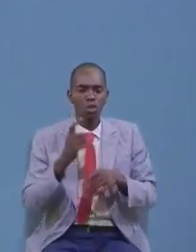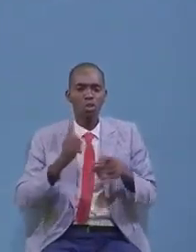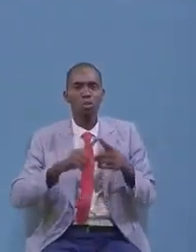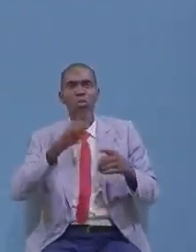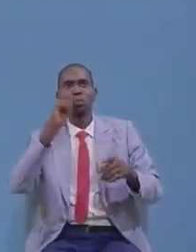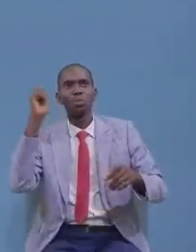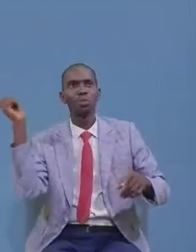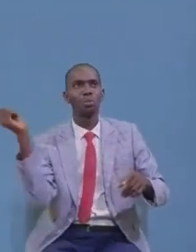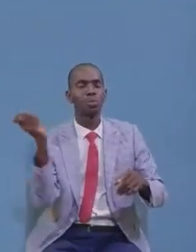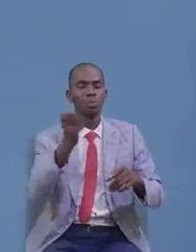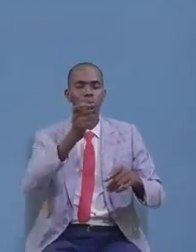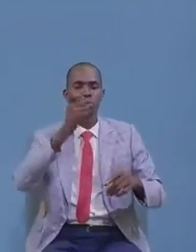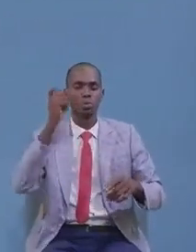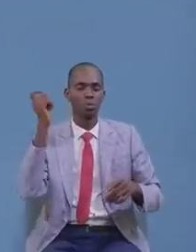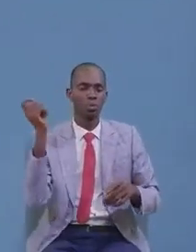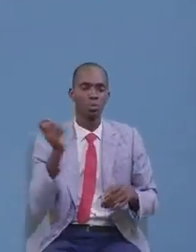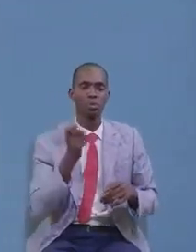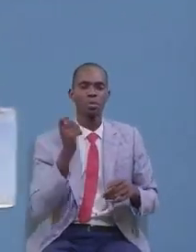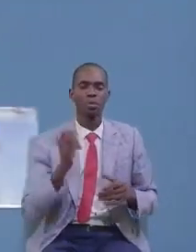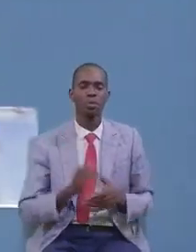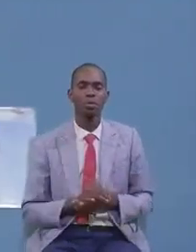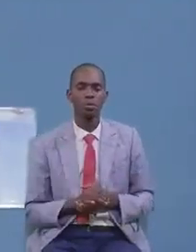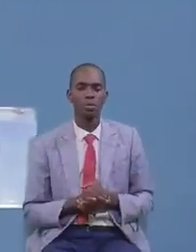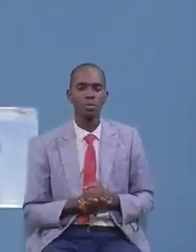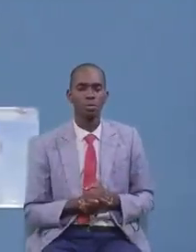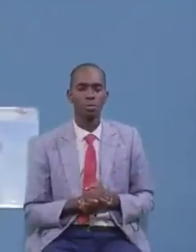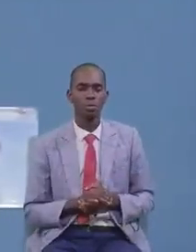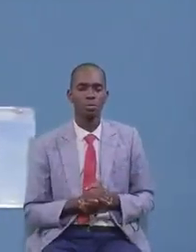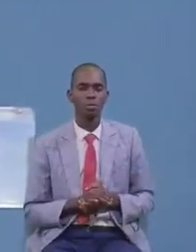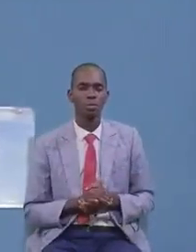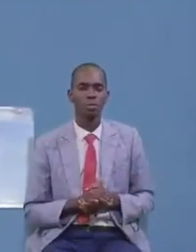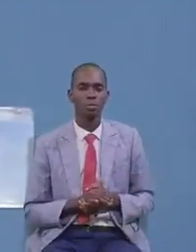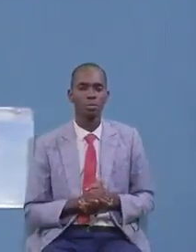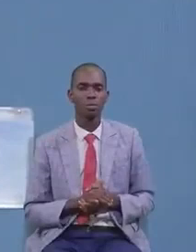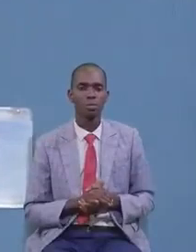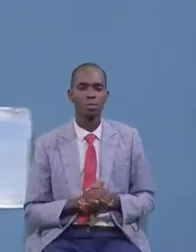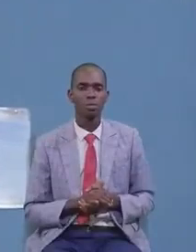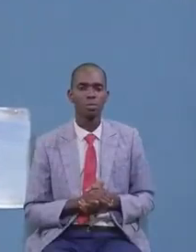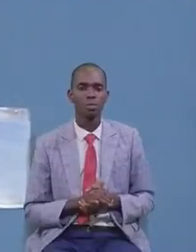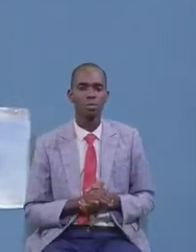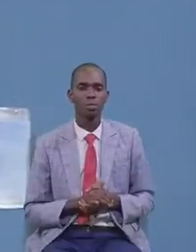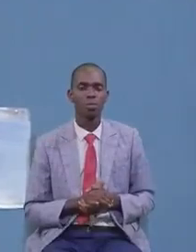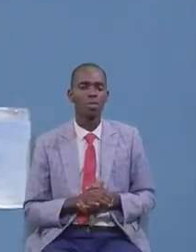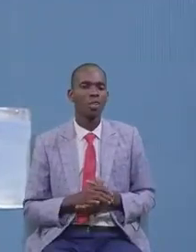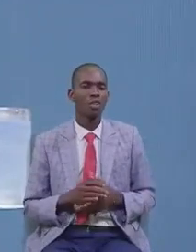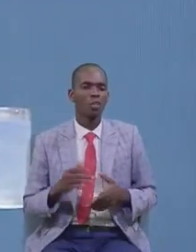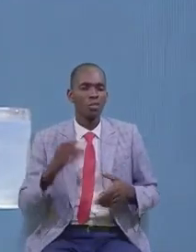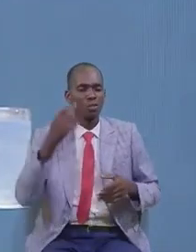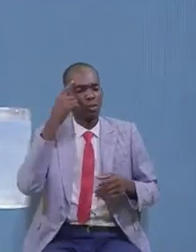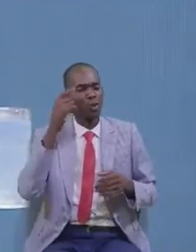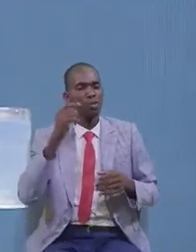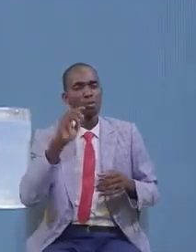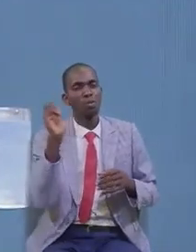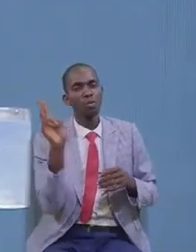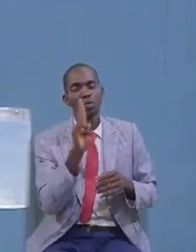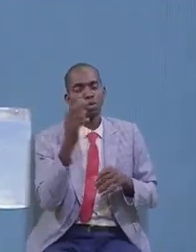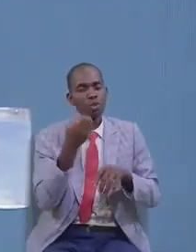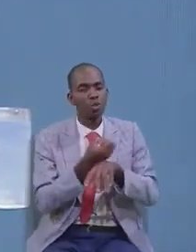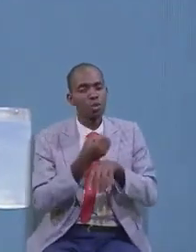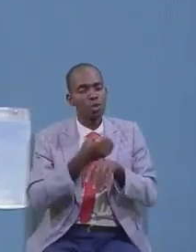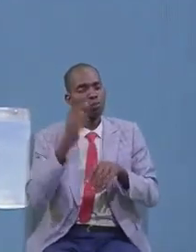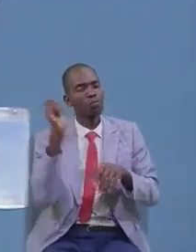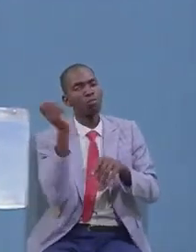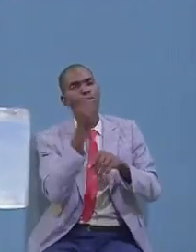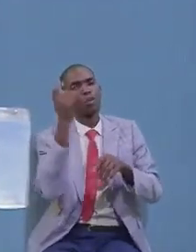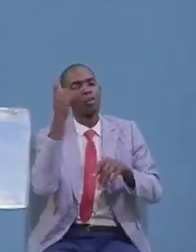ఏం చేస్తారు? ఈ గులకరాళ్ళు తీసుకుని వడిసెలలో పెట్టి పక్షుల్ని కొట్టి చంపేస్తారు. For rats. లేకపోతే మిగిలిన వాటిని చంపడానికి.